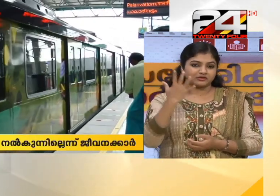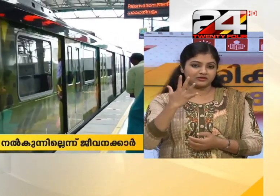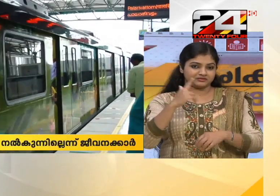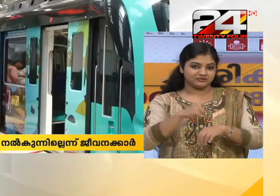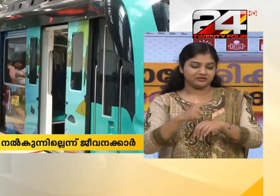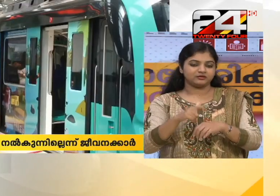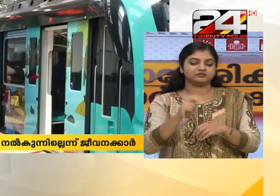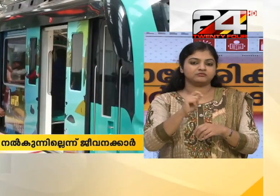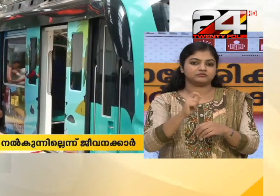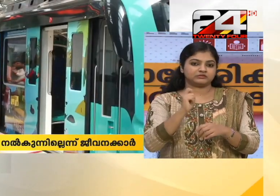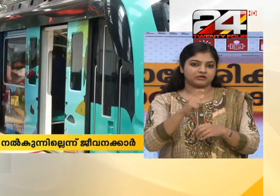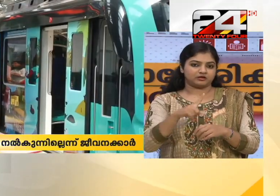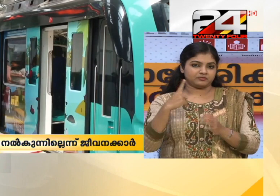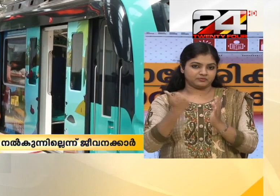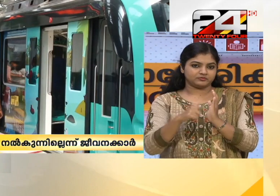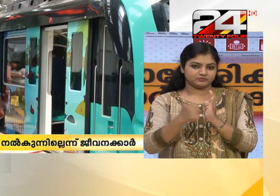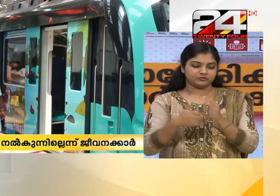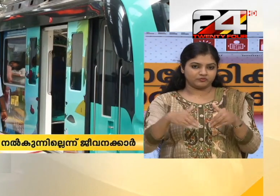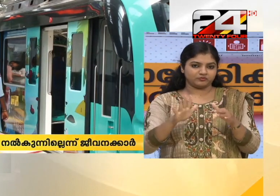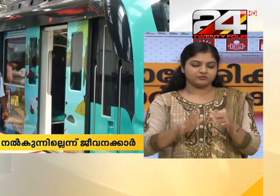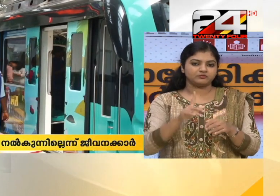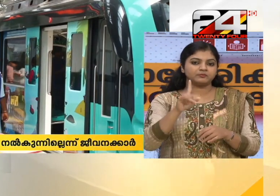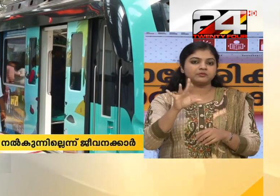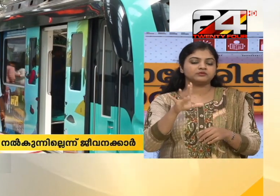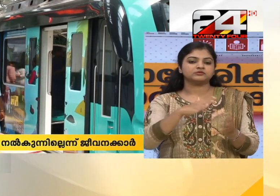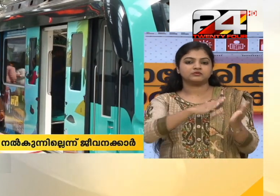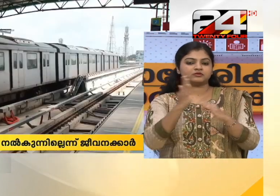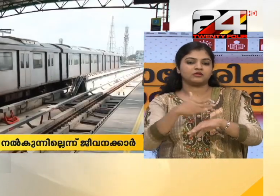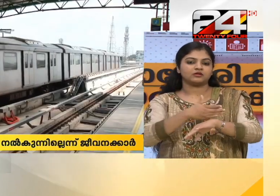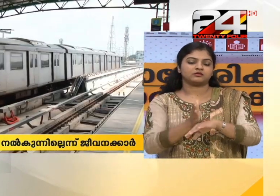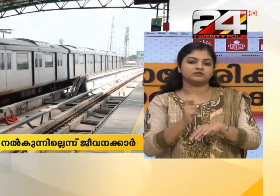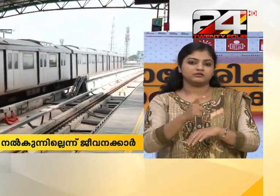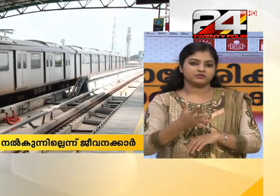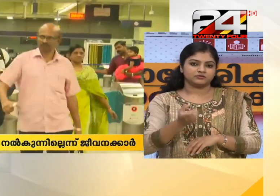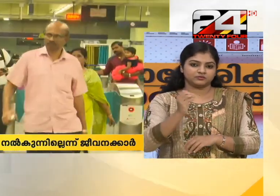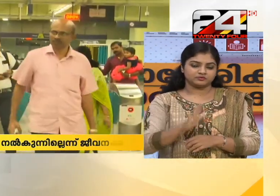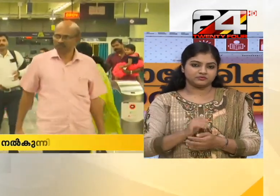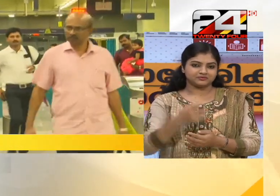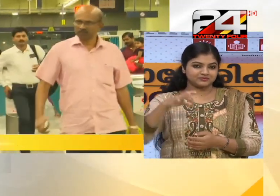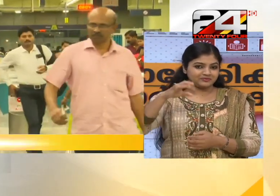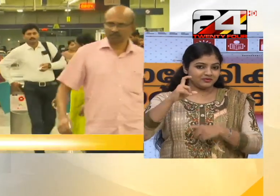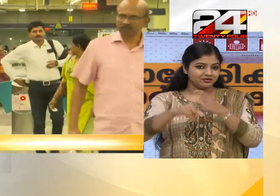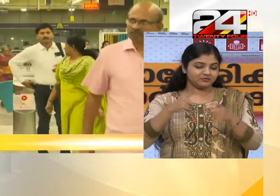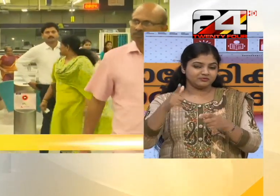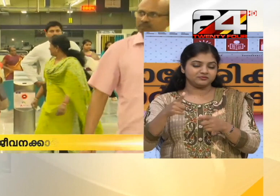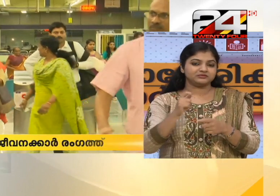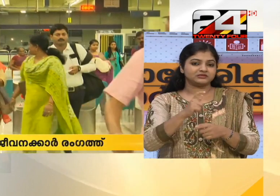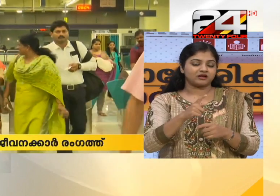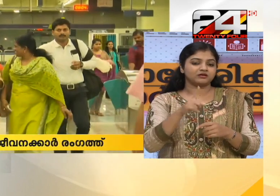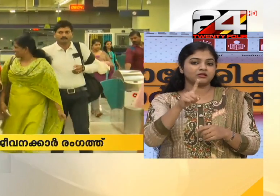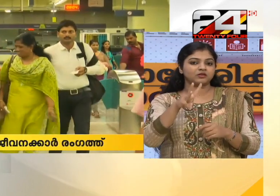5 ഇവരുടെ ശമ്പള ദിവസം. എന്നാൽ 15 ശമ്പളം ലഭിക്കുന്നത്. മാത്രമല്ല, കരാർ കമ്പനി അനാവശ്യമായി ശമ്പളത്തിൽ